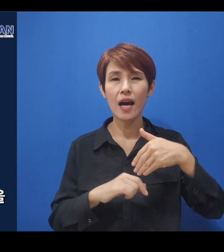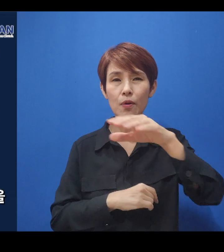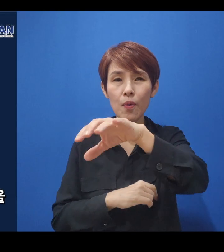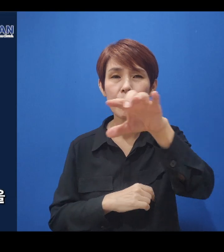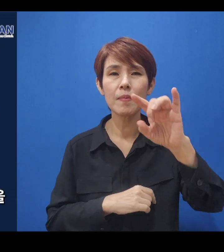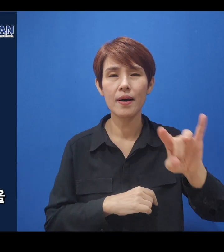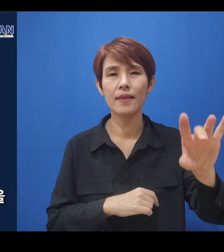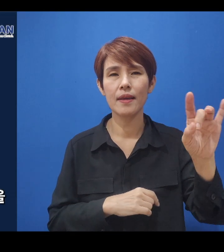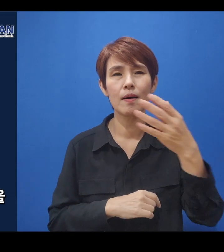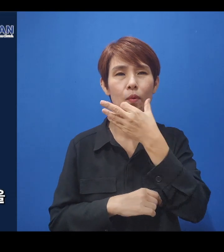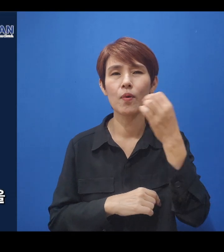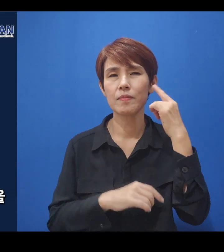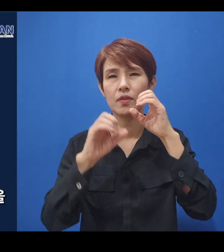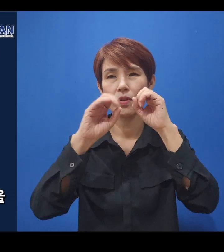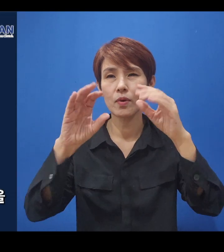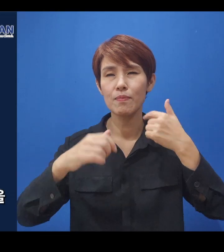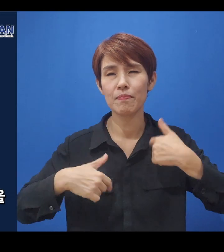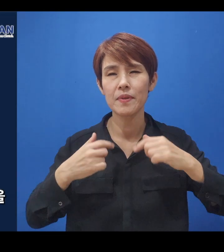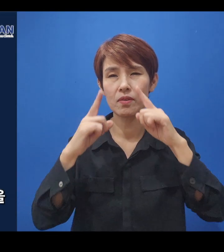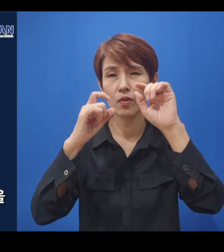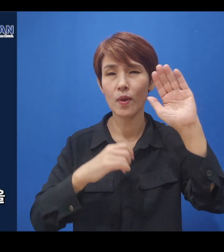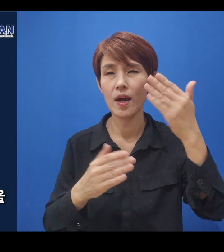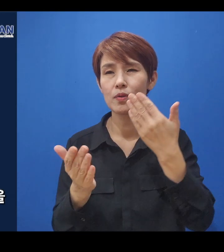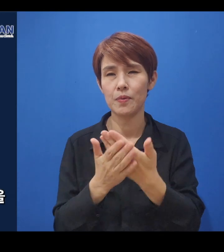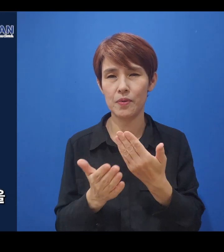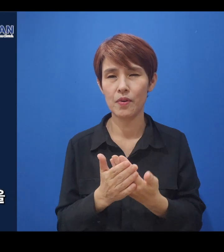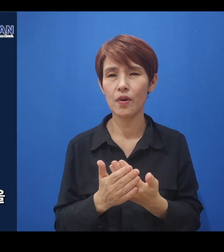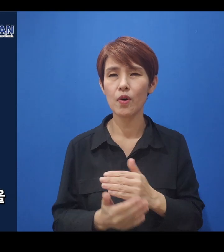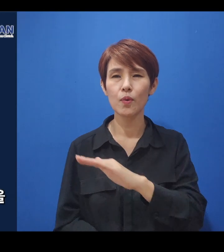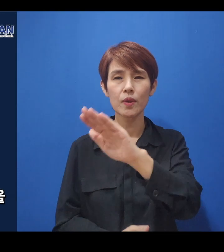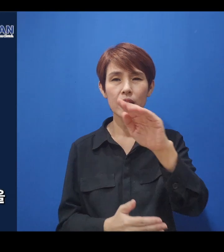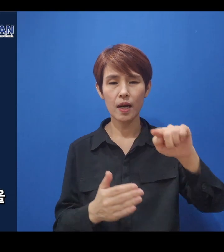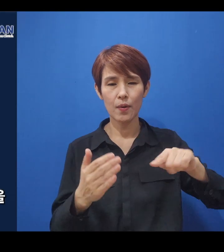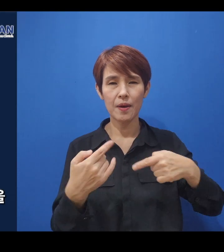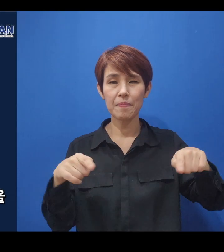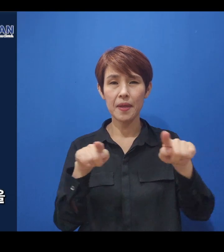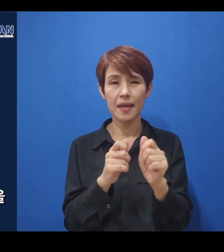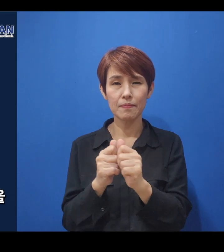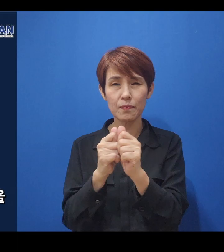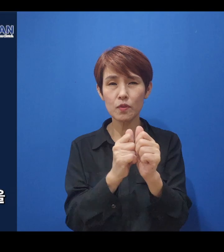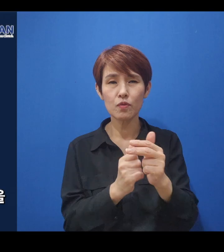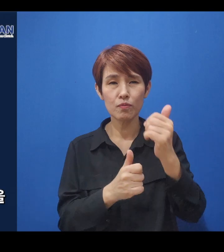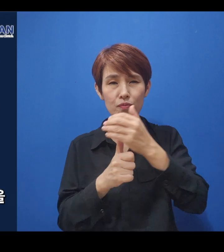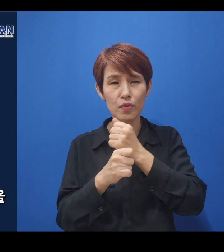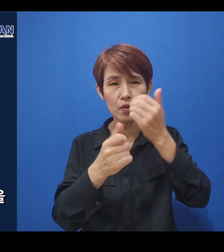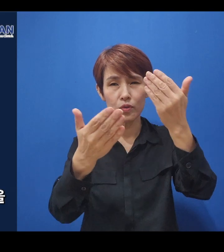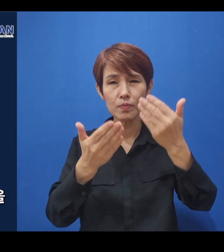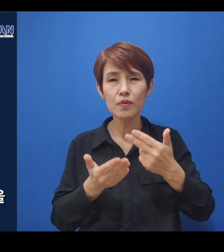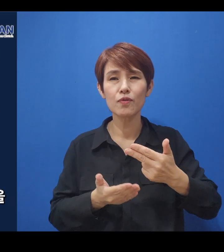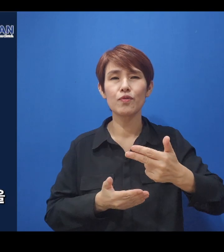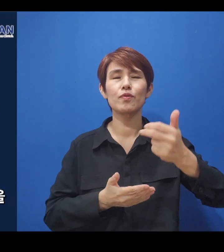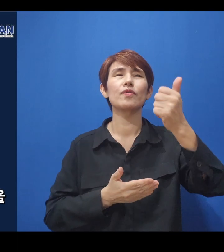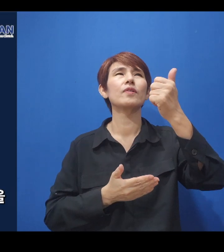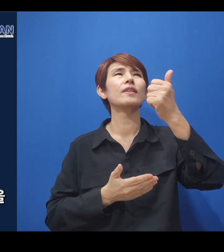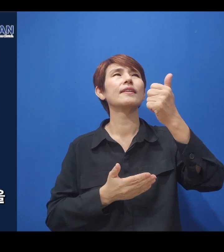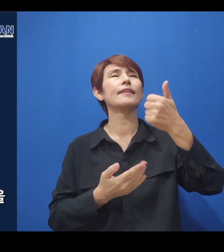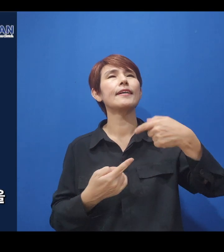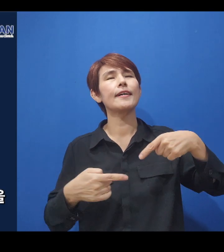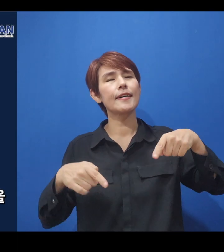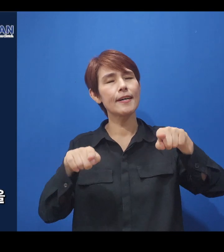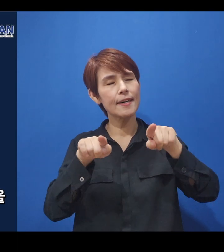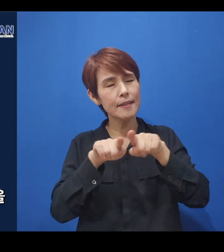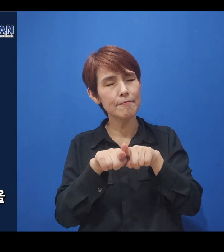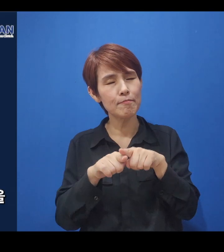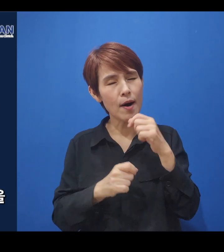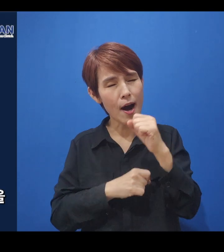되게 하옵소서. 우리 가운데 운행하시고 우리를 붙드시는 주님의 손을 그렇게 마음껏 누리는 가정이